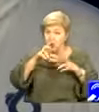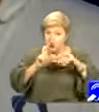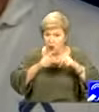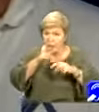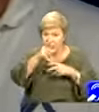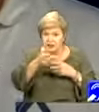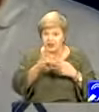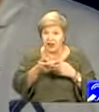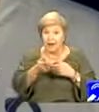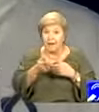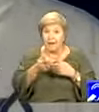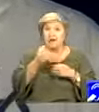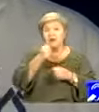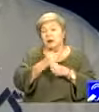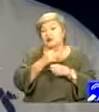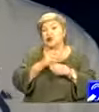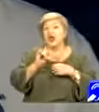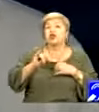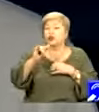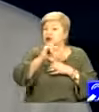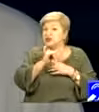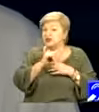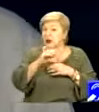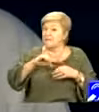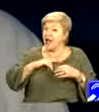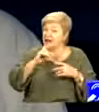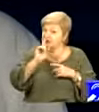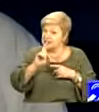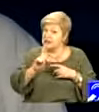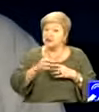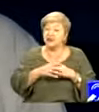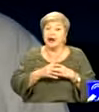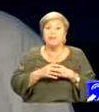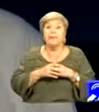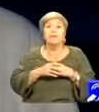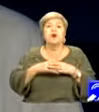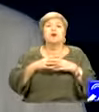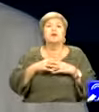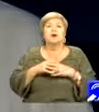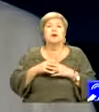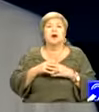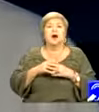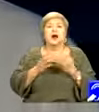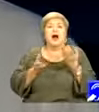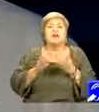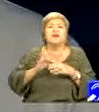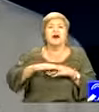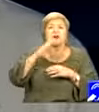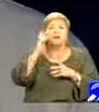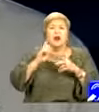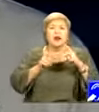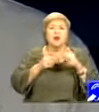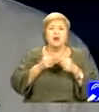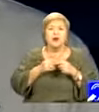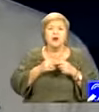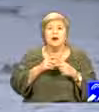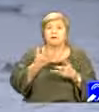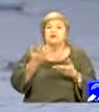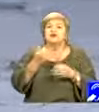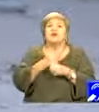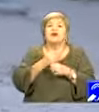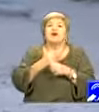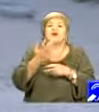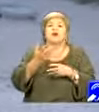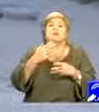de turiști, avem o încărcare foarte mare și cu ceea ce produce natura, respectiv cu